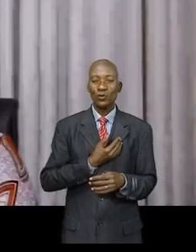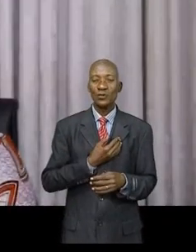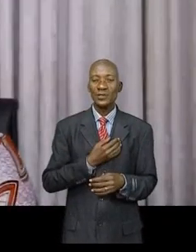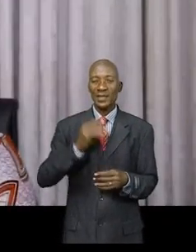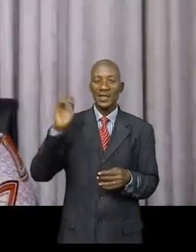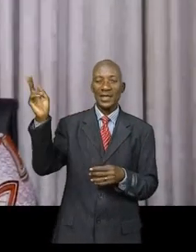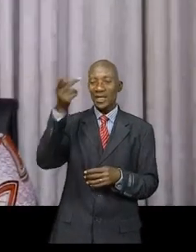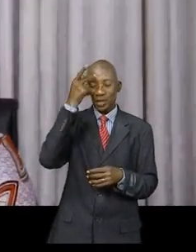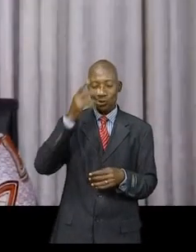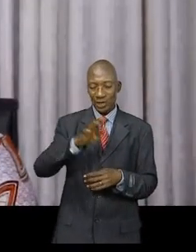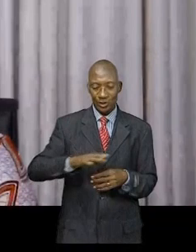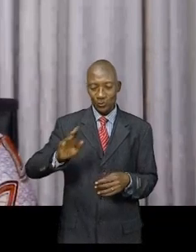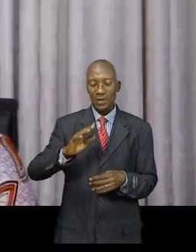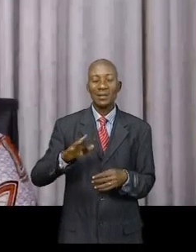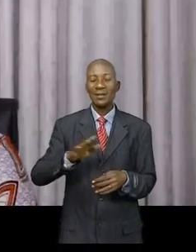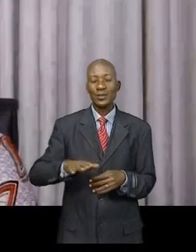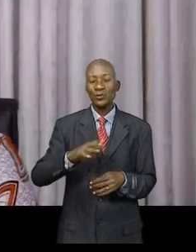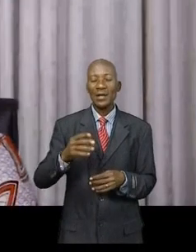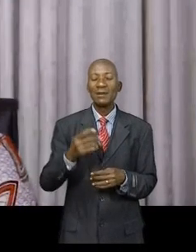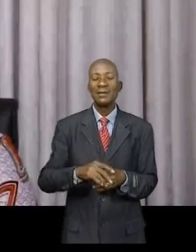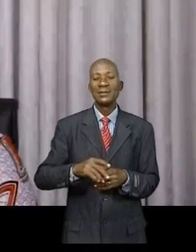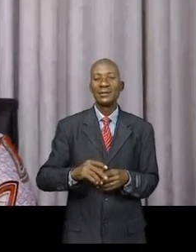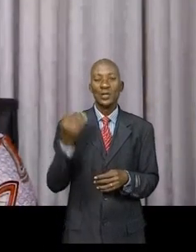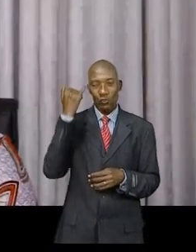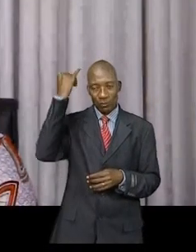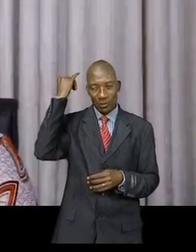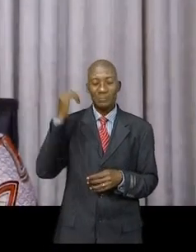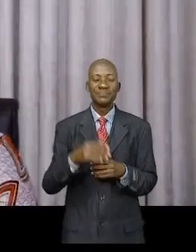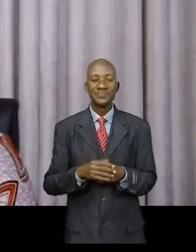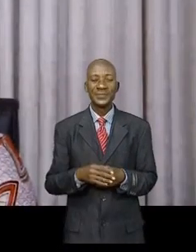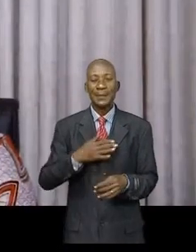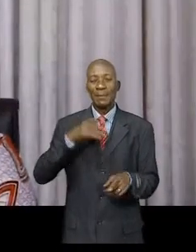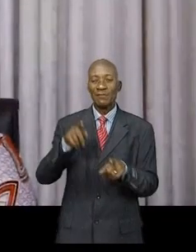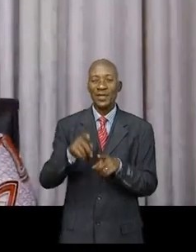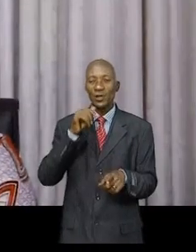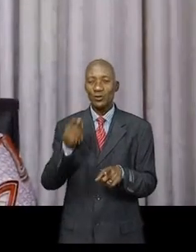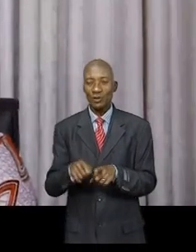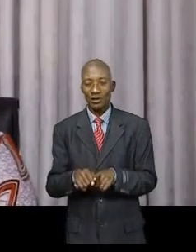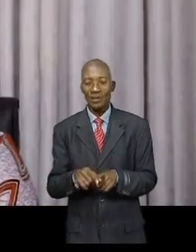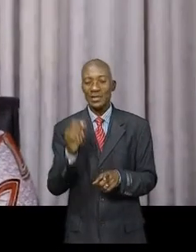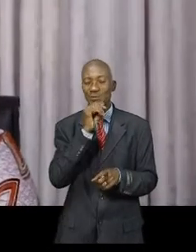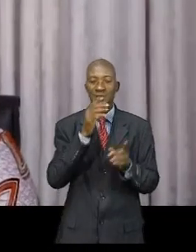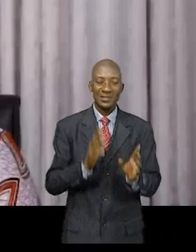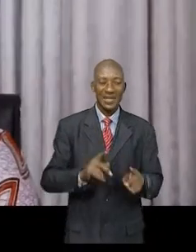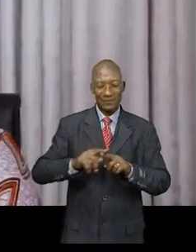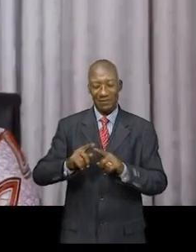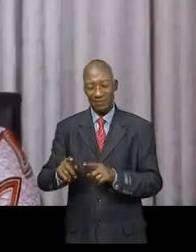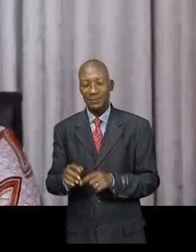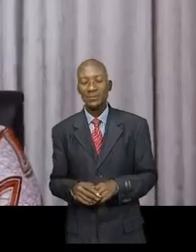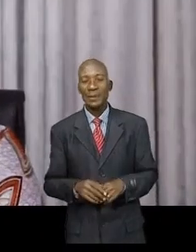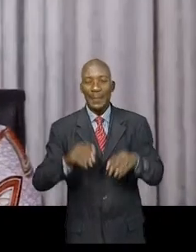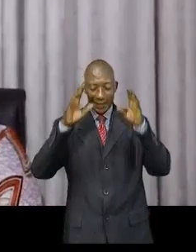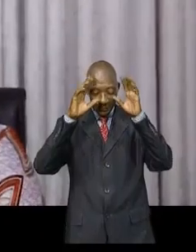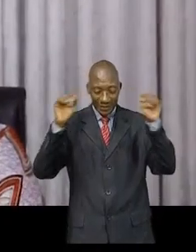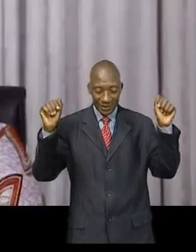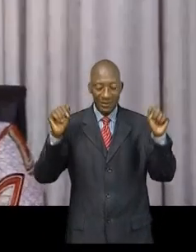2022. Mes chers compatriotes, artistes et musiciens, musicologues et musicophiles, le chef de l'État, son